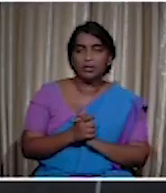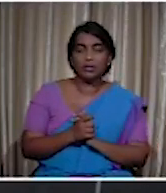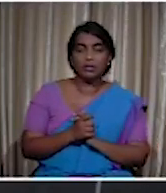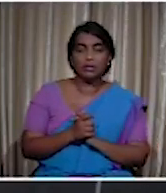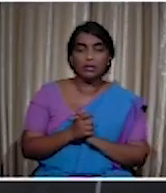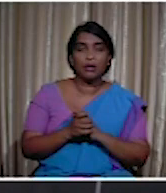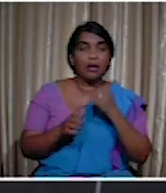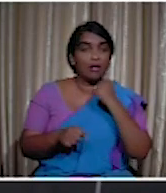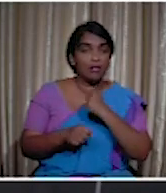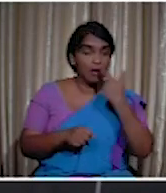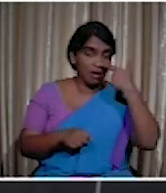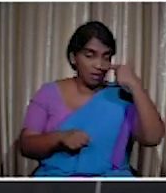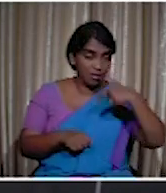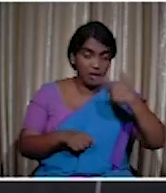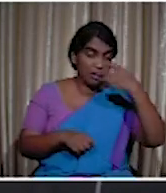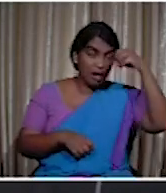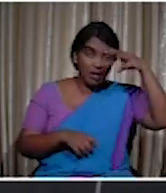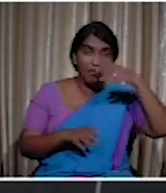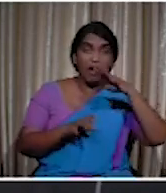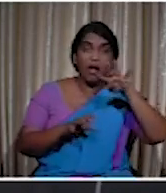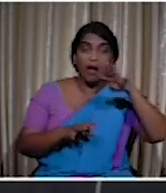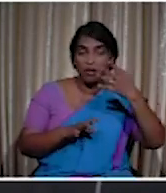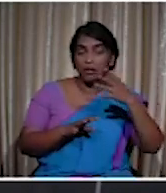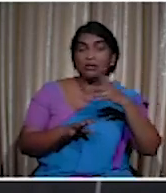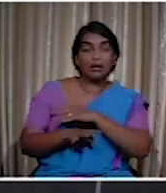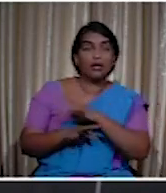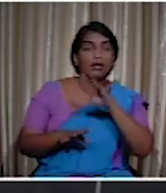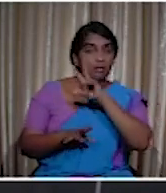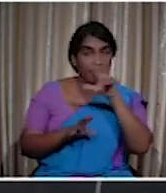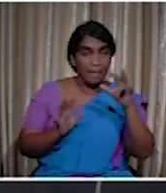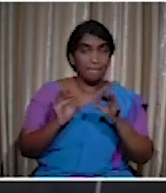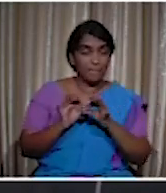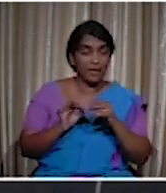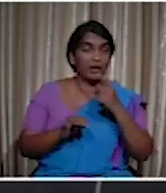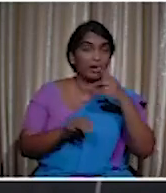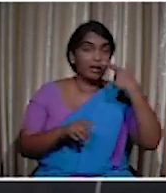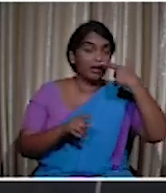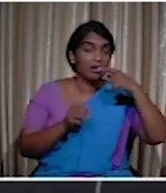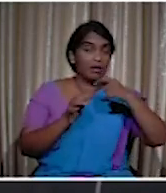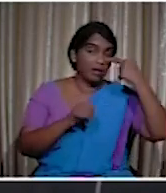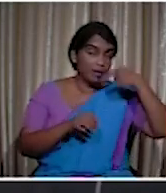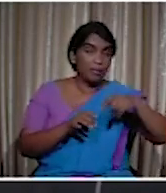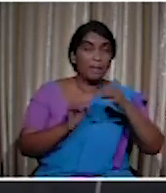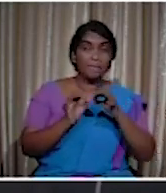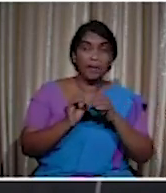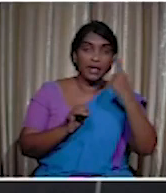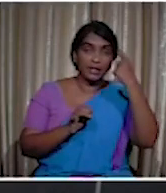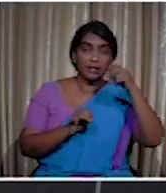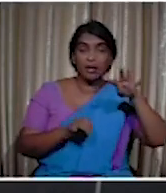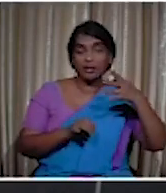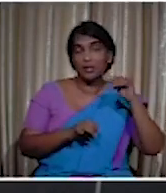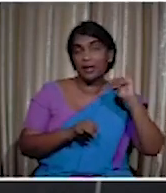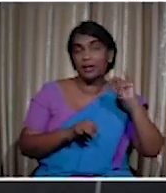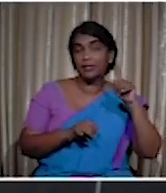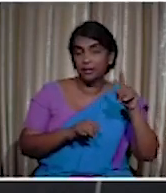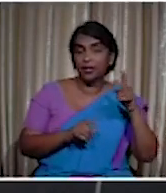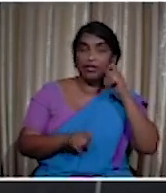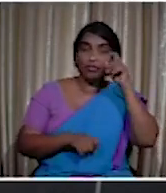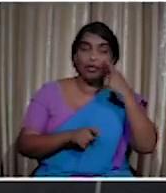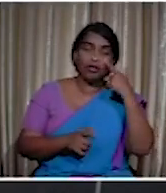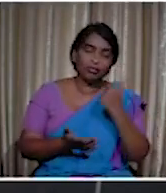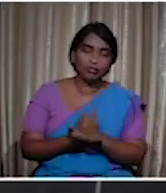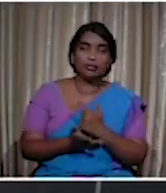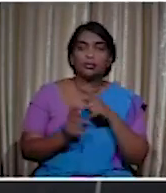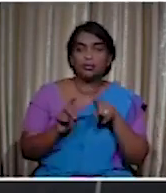ලංවීමට රුපියල් බිලියන 418යි, පෙට්‍රෝලියම් එකට රුපියල් බිලියන 1460යි. එහෙම කියලා ඔහු කියන්නේ ජනතාව දුක්